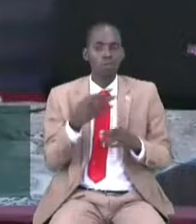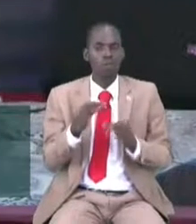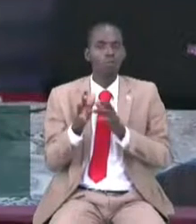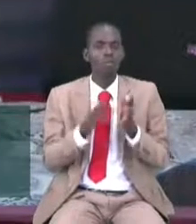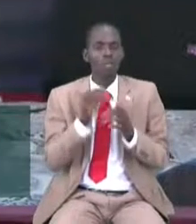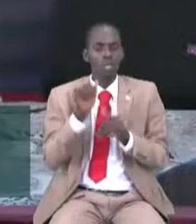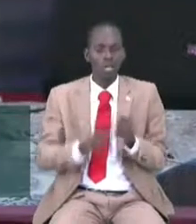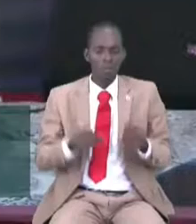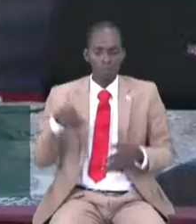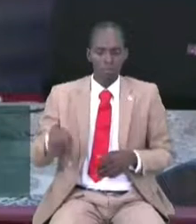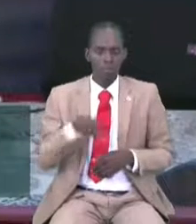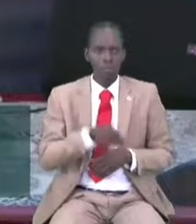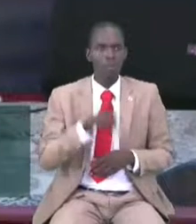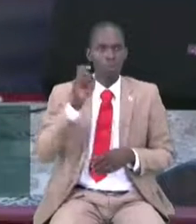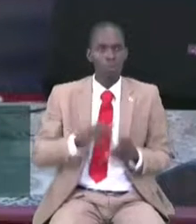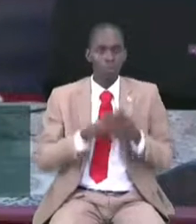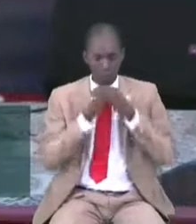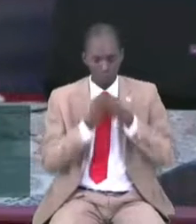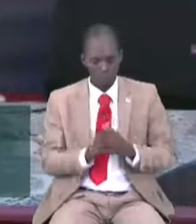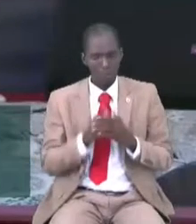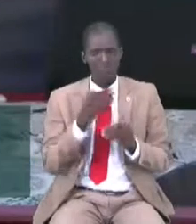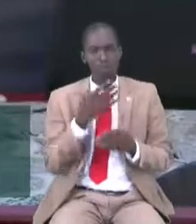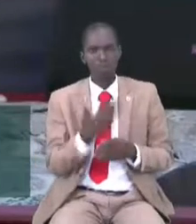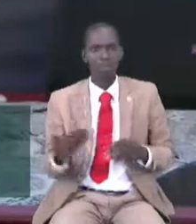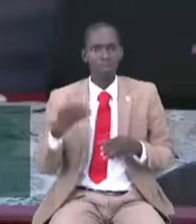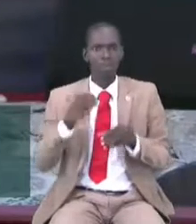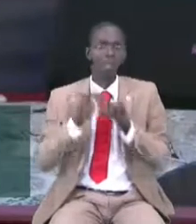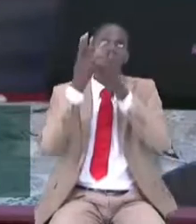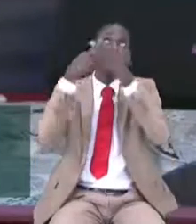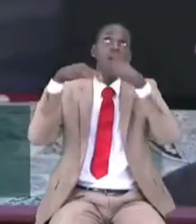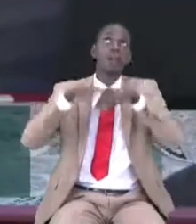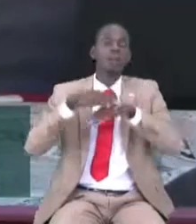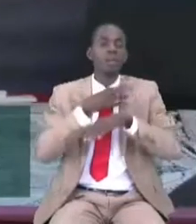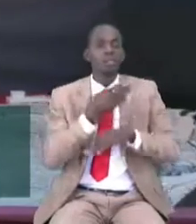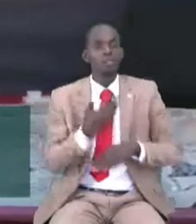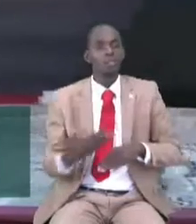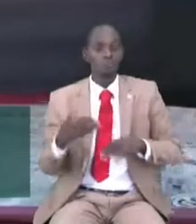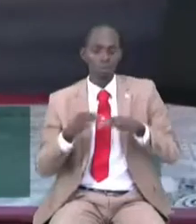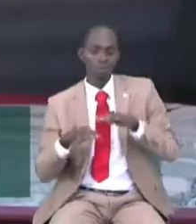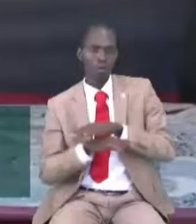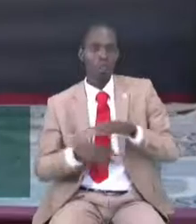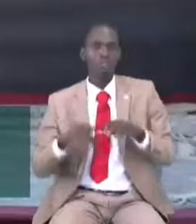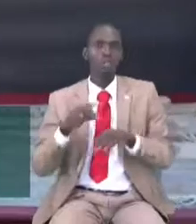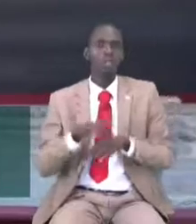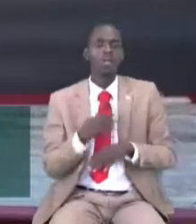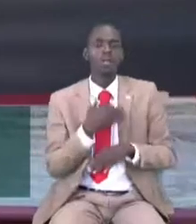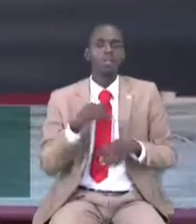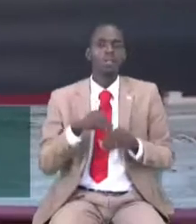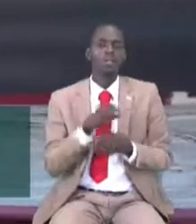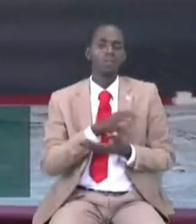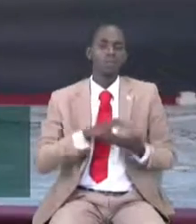terre. Et le verset 11 dit, et que toute langue confesse que